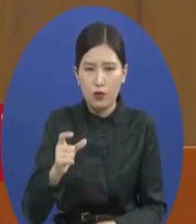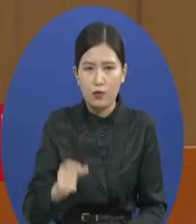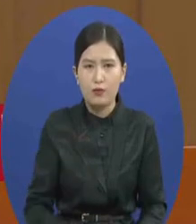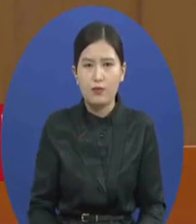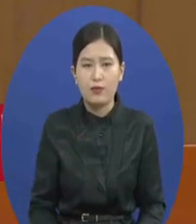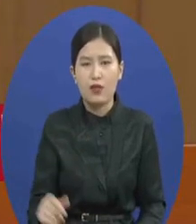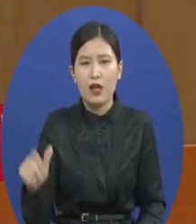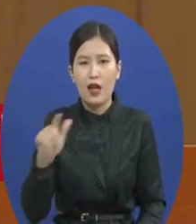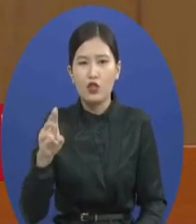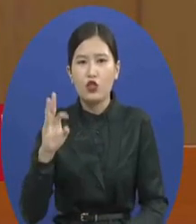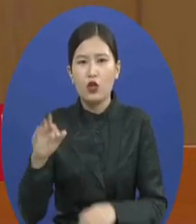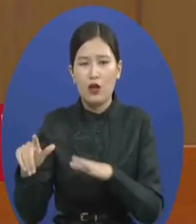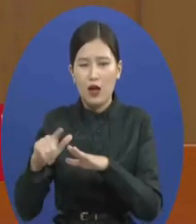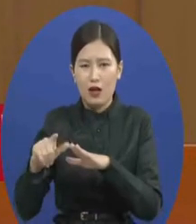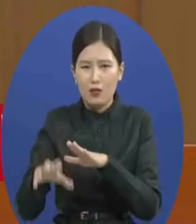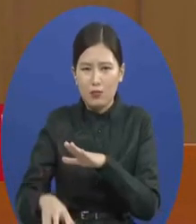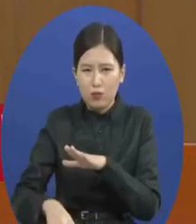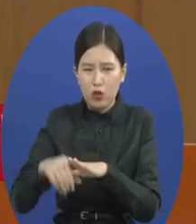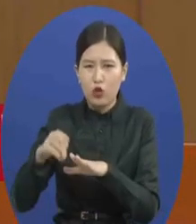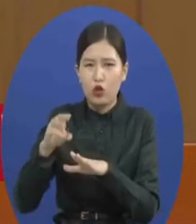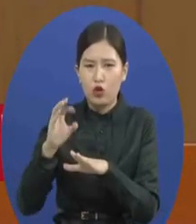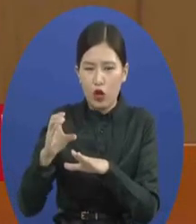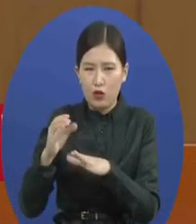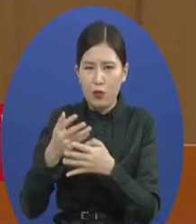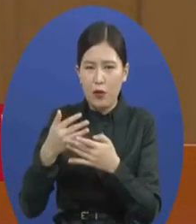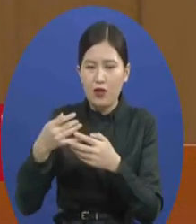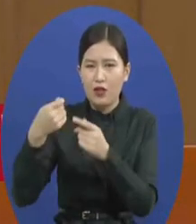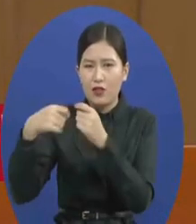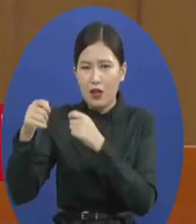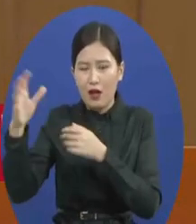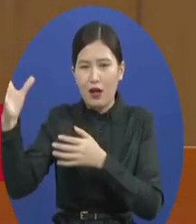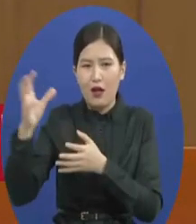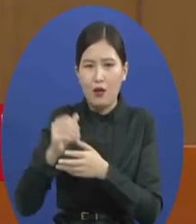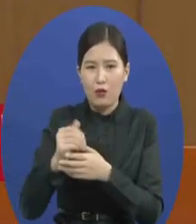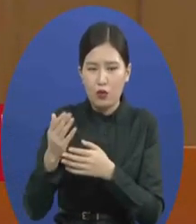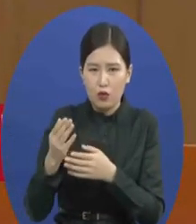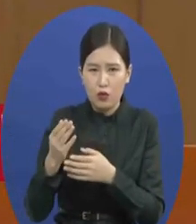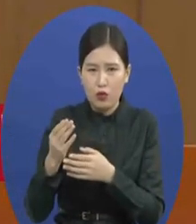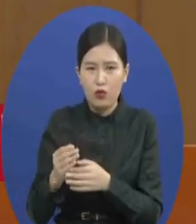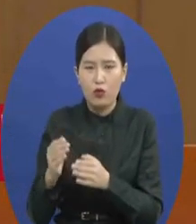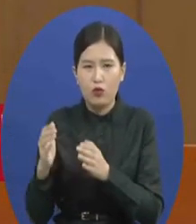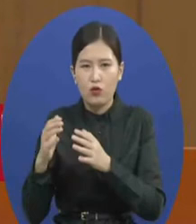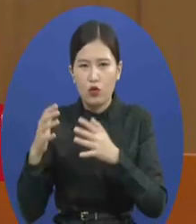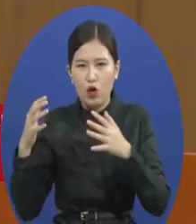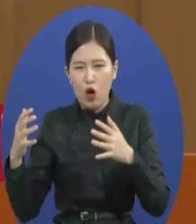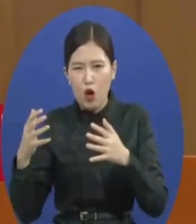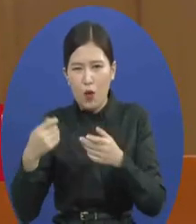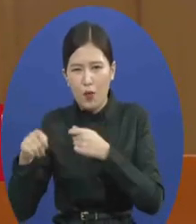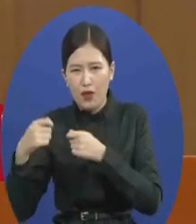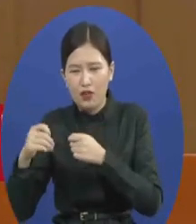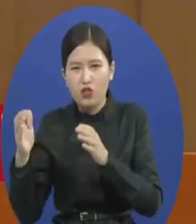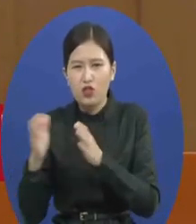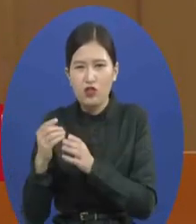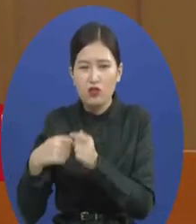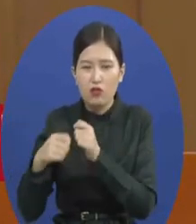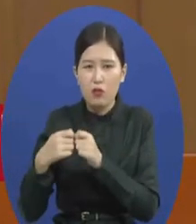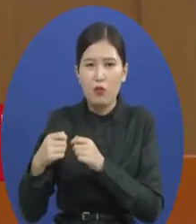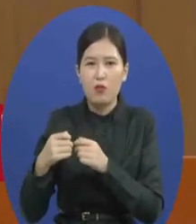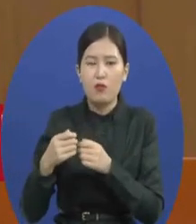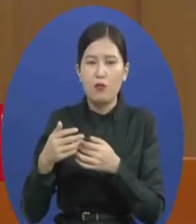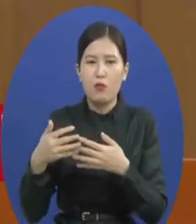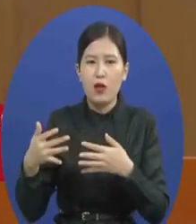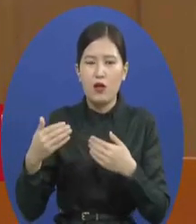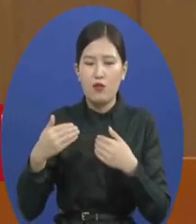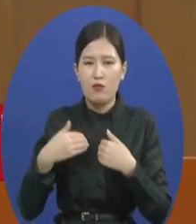газрын тосны бүтээгдэхүүн үйлдвэрлэх, импортлох, өөний болон жижиглэнгийн худалдаа эрхлэх тусгай зөвшөөрөл эзэмшигч